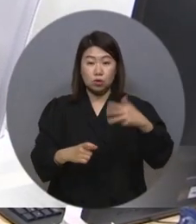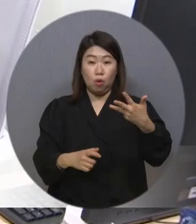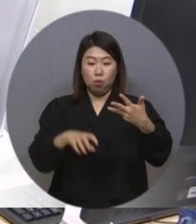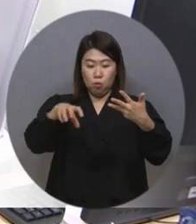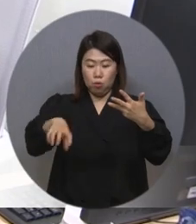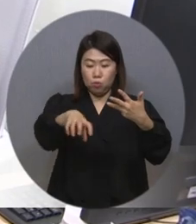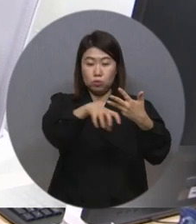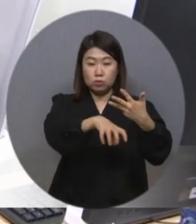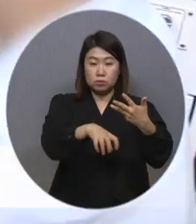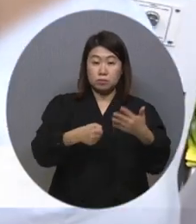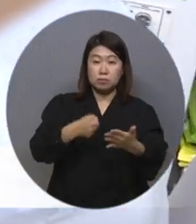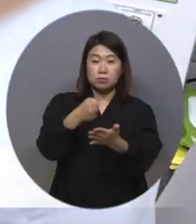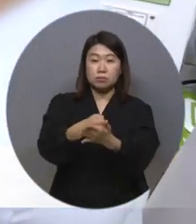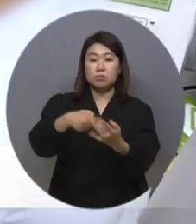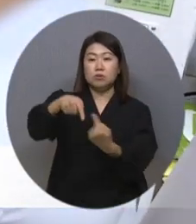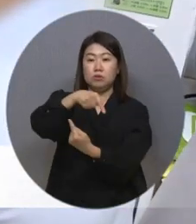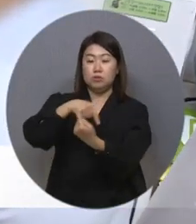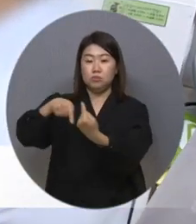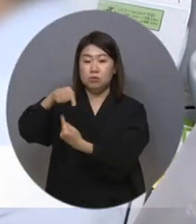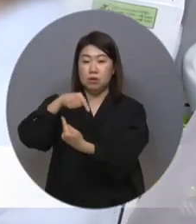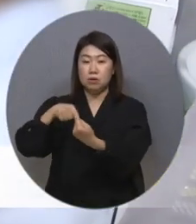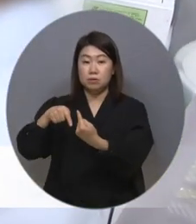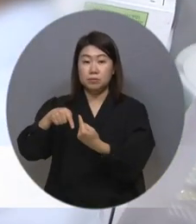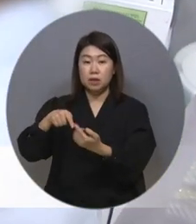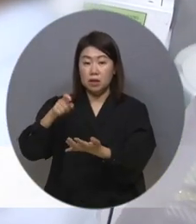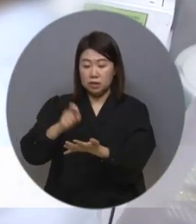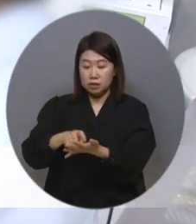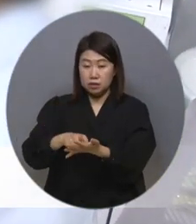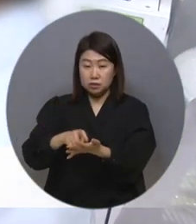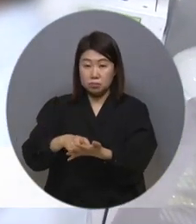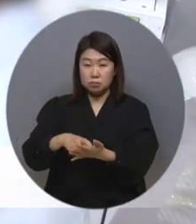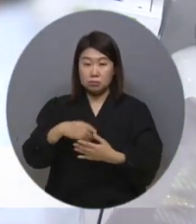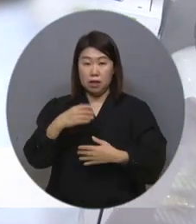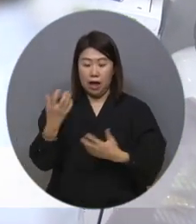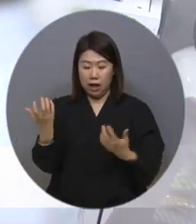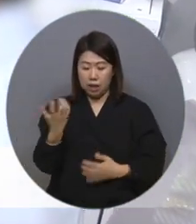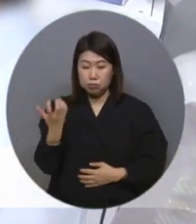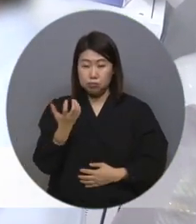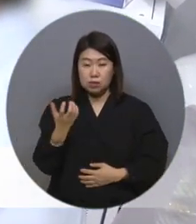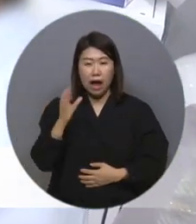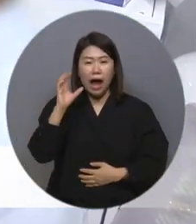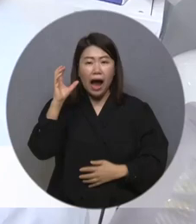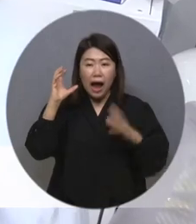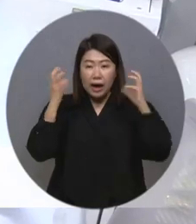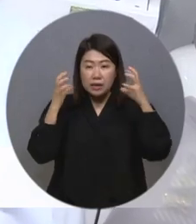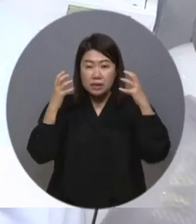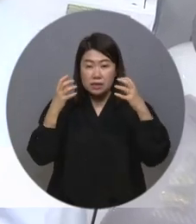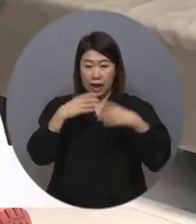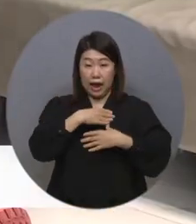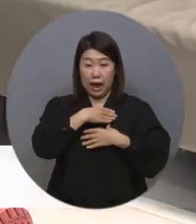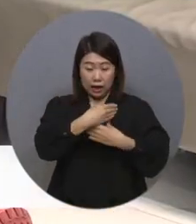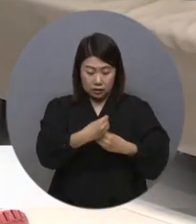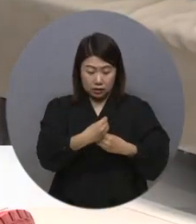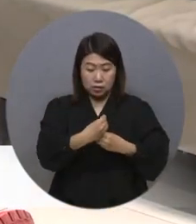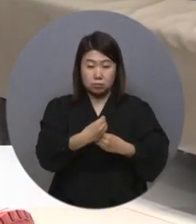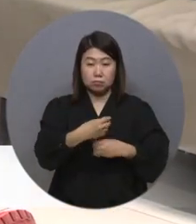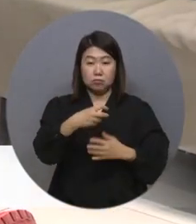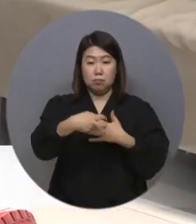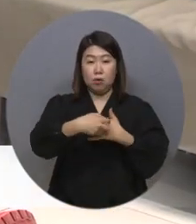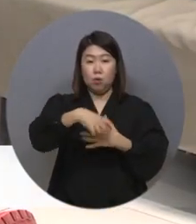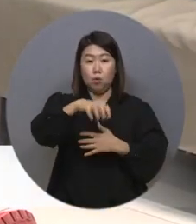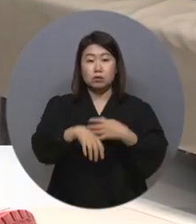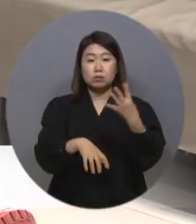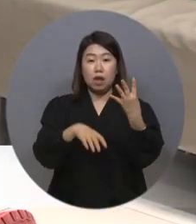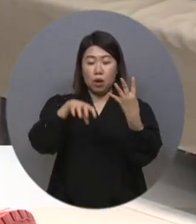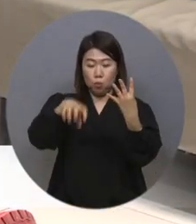지정해 운영합니다. 또한 응급 소아 환자를 매일 24시간 진료하는 우리 아이 안심 병원을 총 4곳